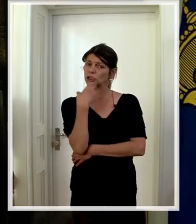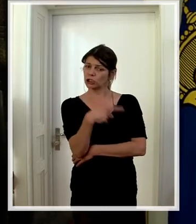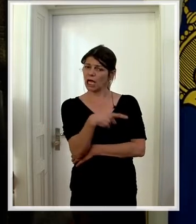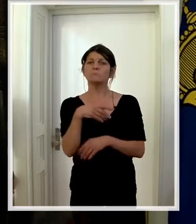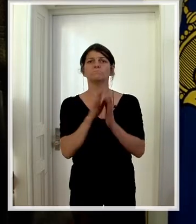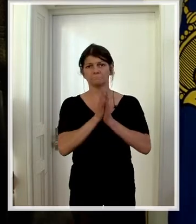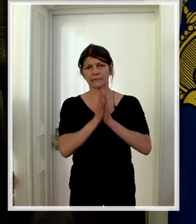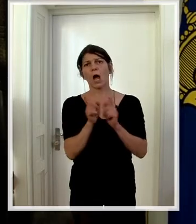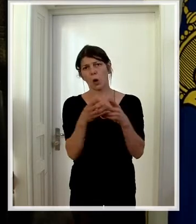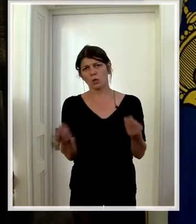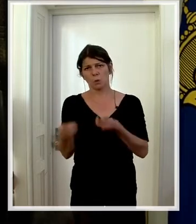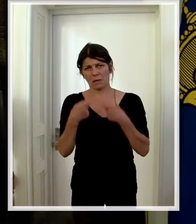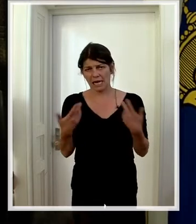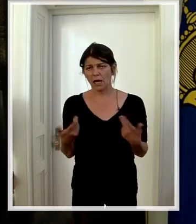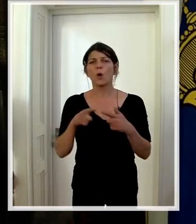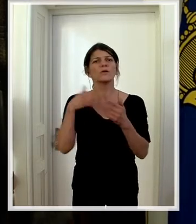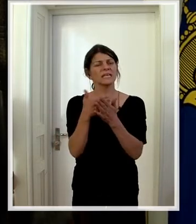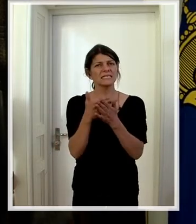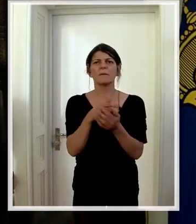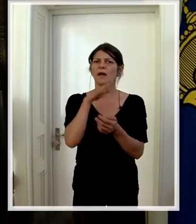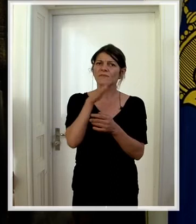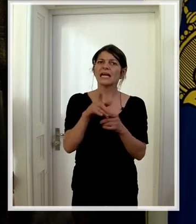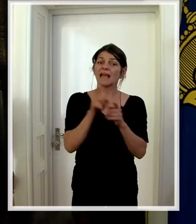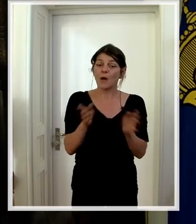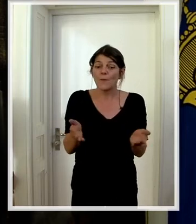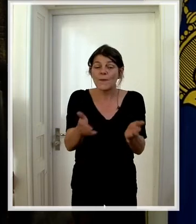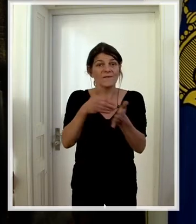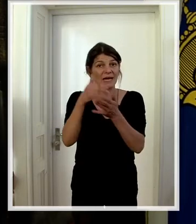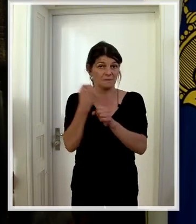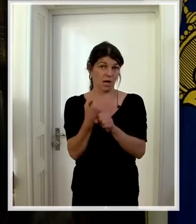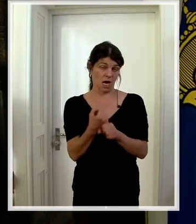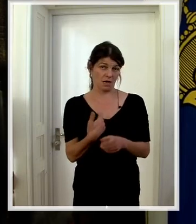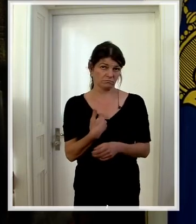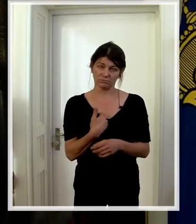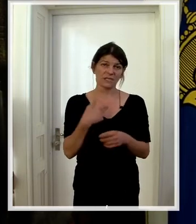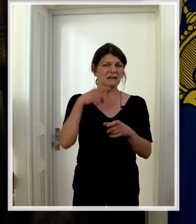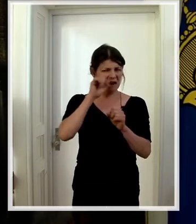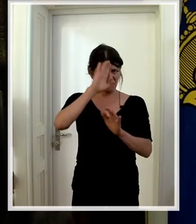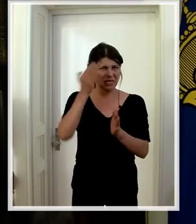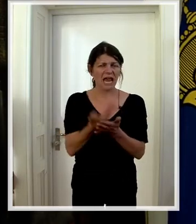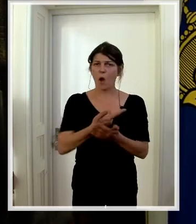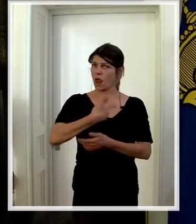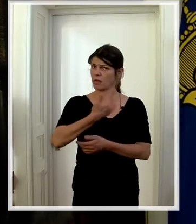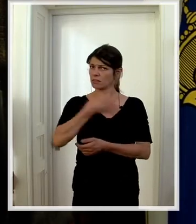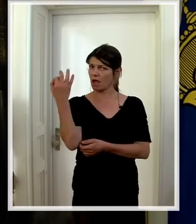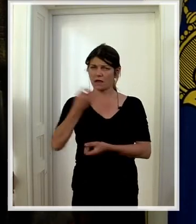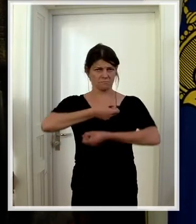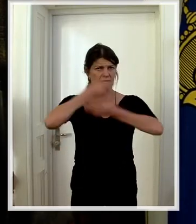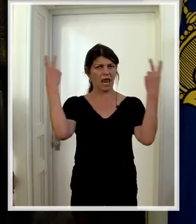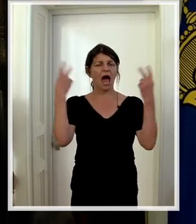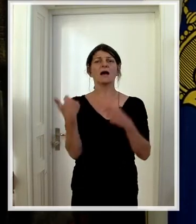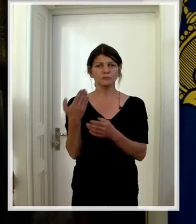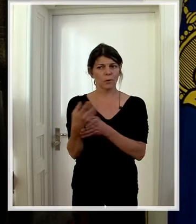die Lösungen bringen und darum würden wir die jetzt hier vorantreiben. Ich glaube, da kann man uns vertrauen, der Landtag hat es klarer, kann das gerne